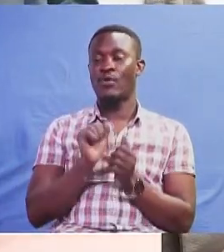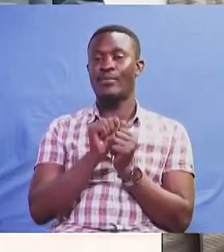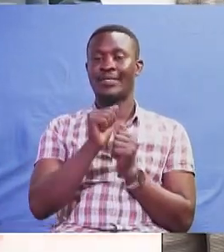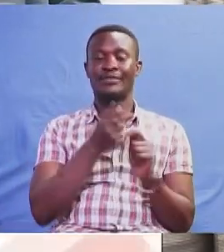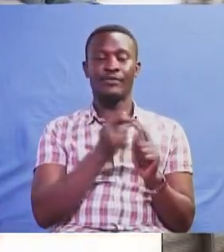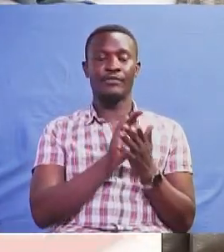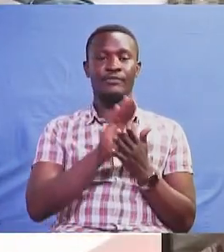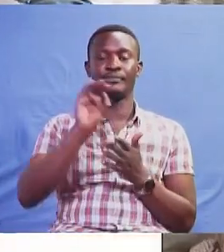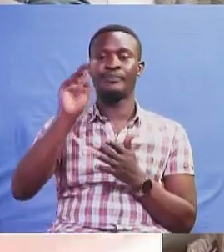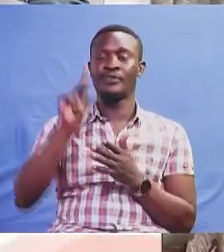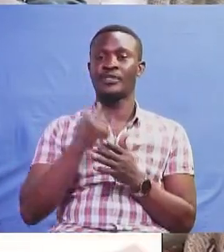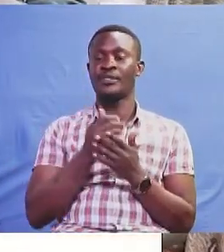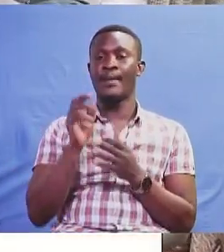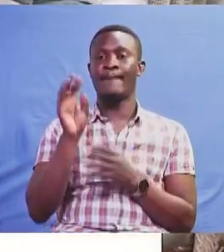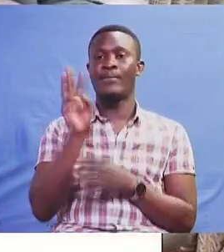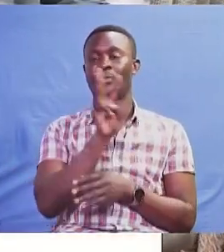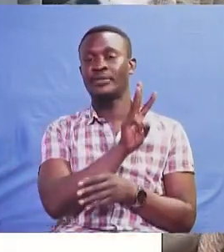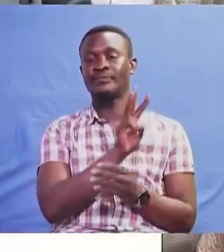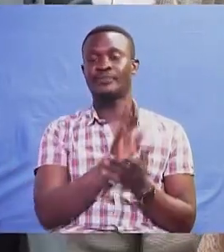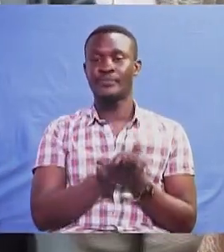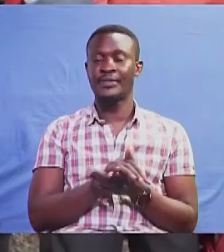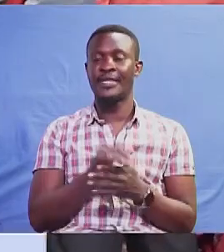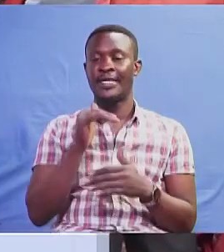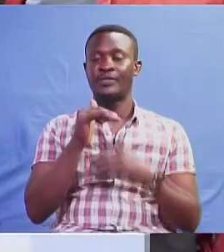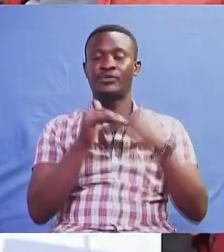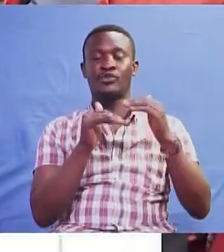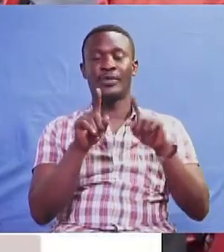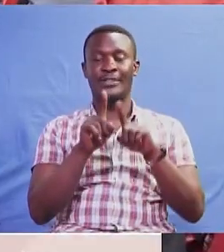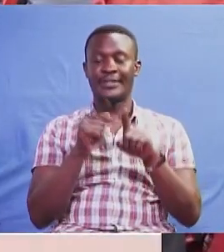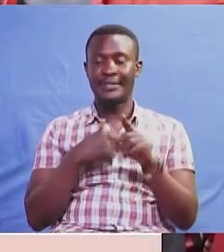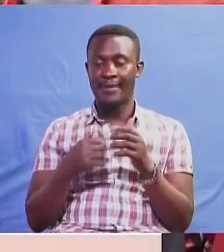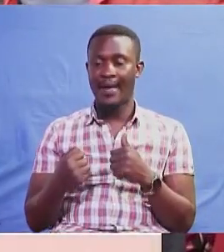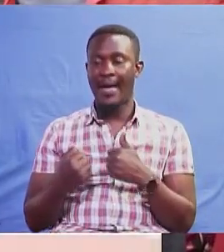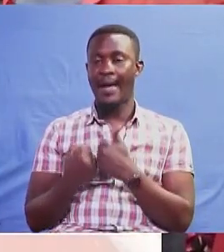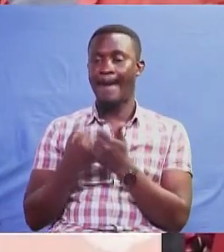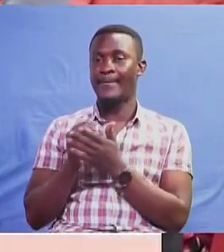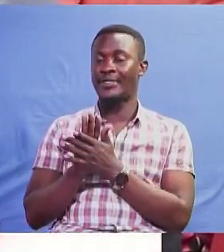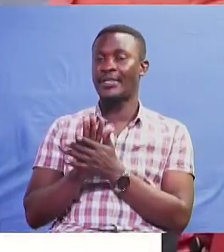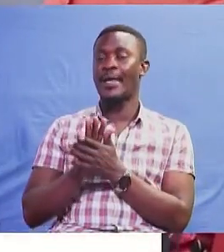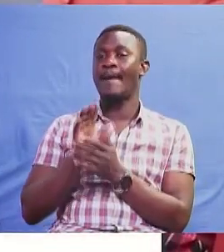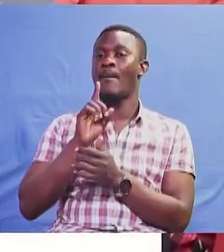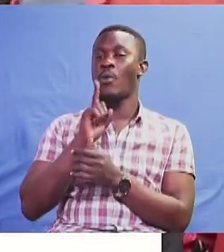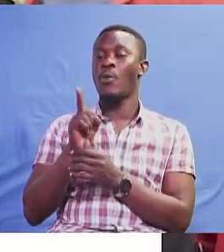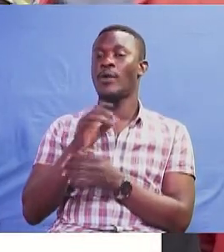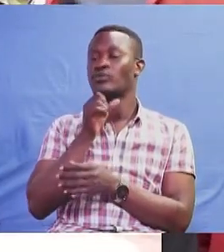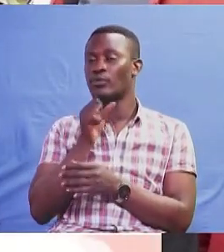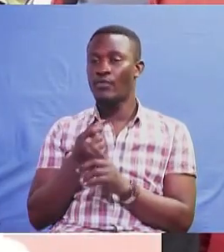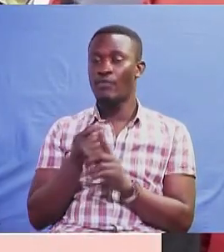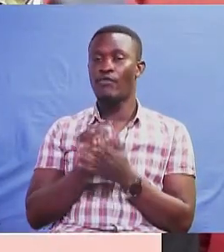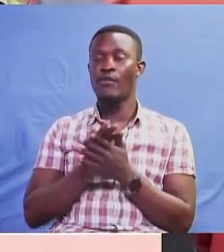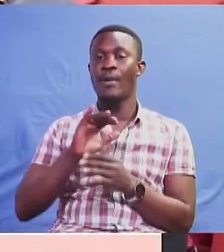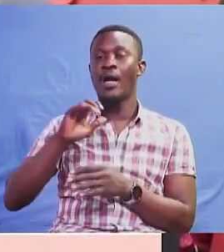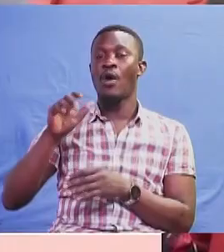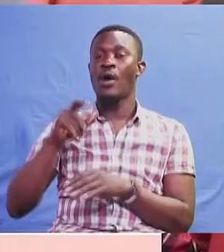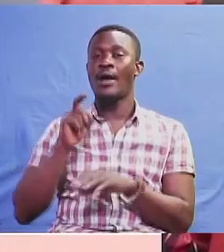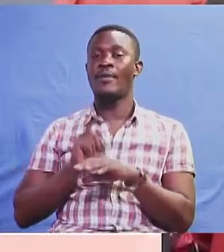kutoka Mlima Kenya Mashariki. Hatua sawia ilitolewa na mamia ya wazee kutoka kaunti za Meru,